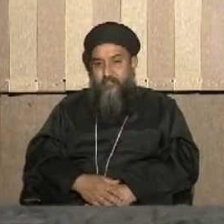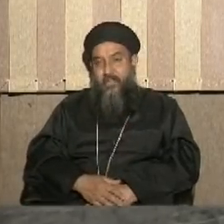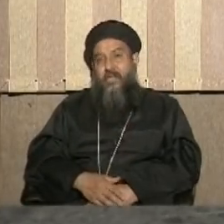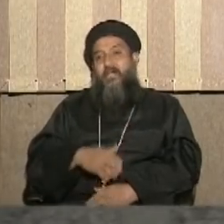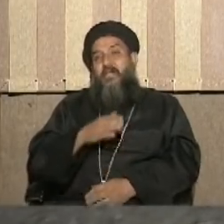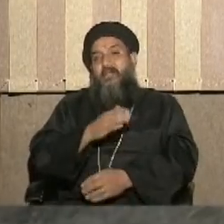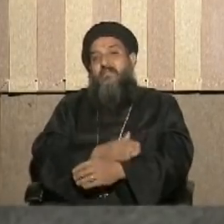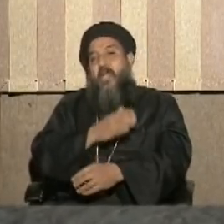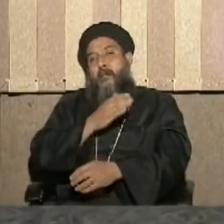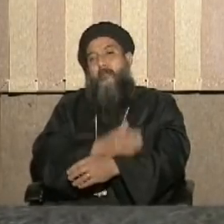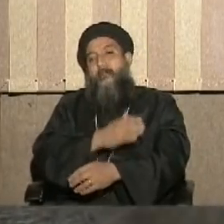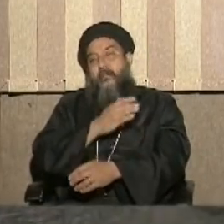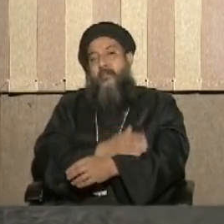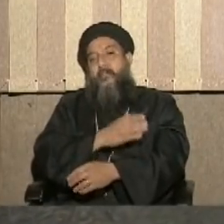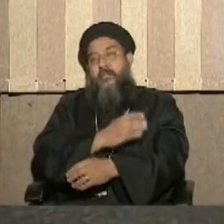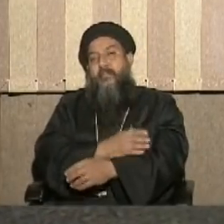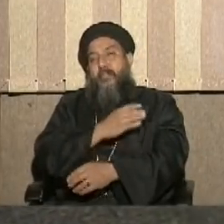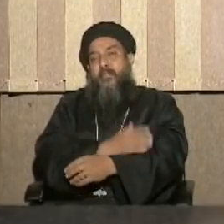انا تعبت قوي يا دوماديوس،